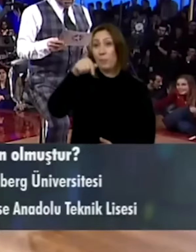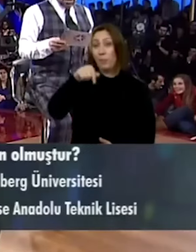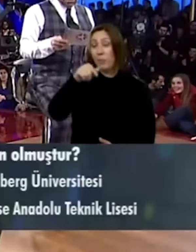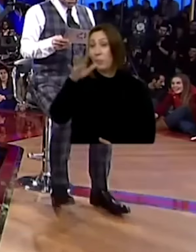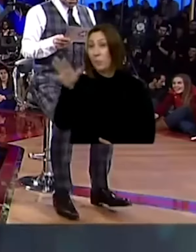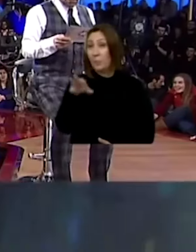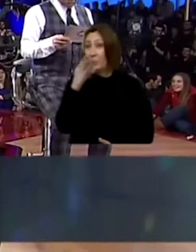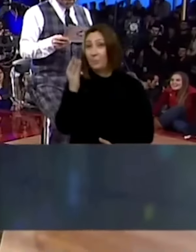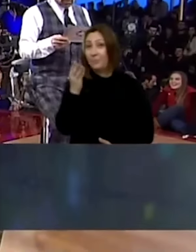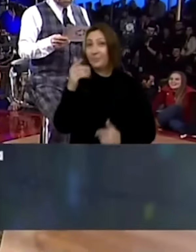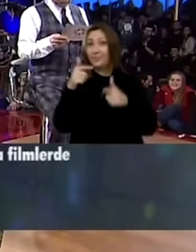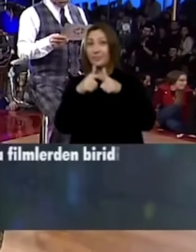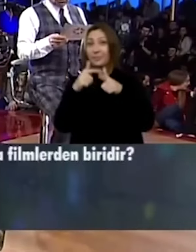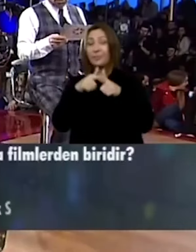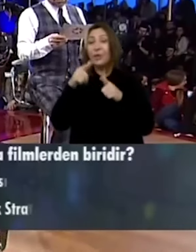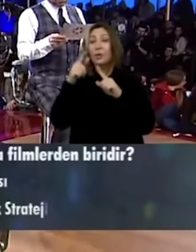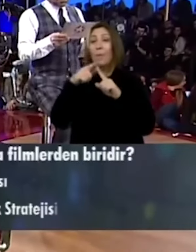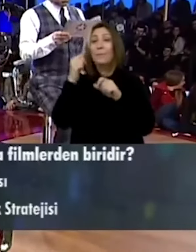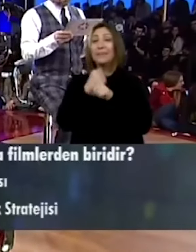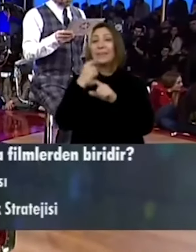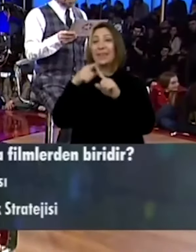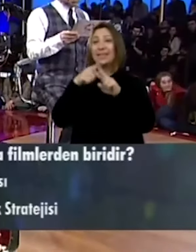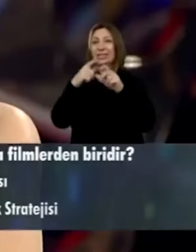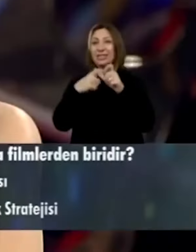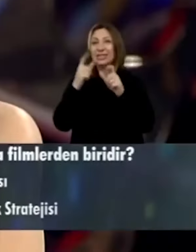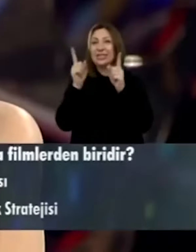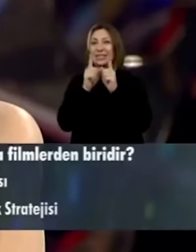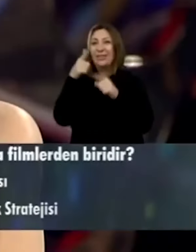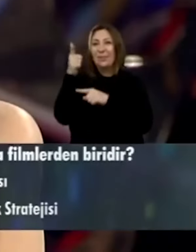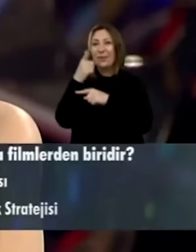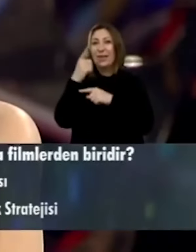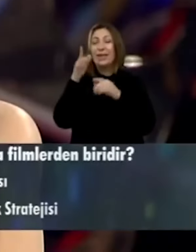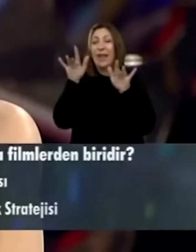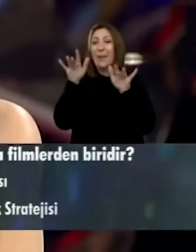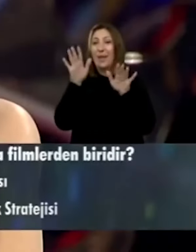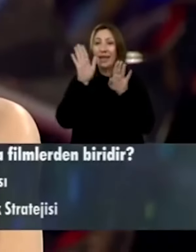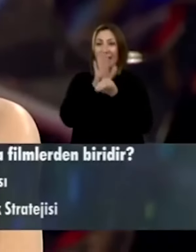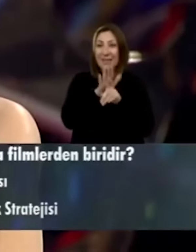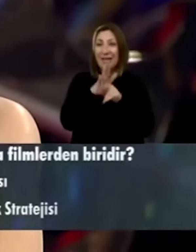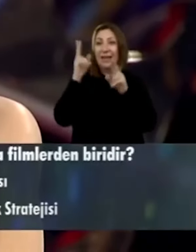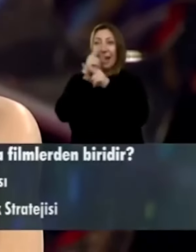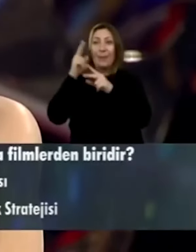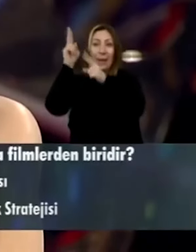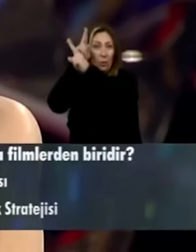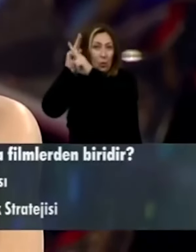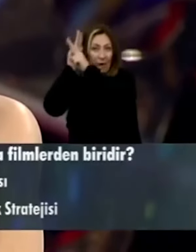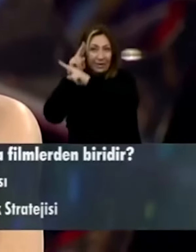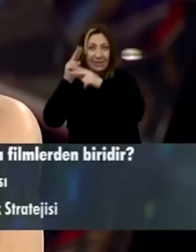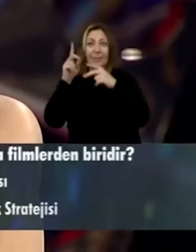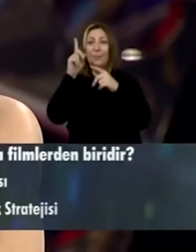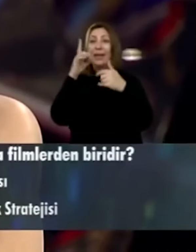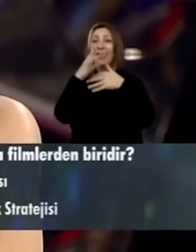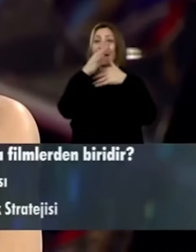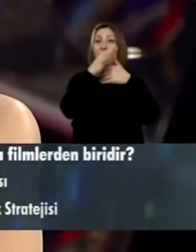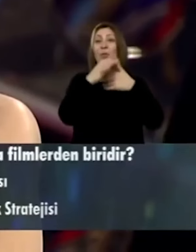Aşağıdakilerden hangisi Fatma Toptaş'ın rol aldığı kısa filmlerden birisidir? Kelebek Etkisi, Kelebeğin